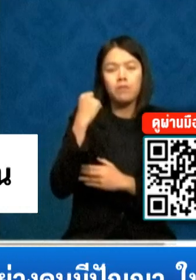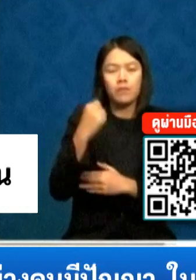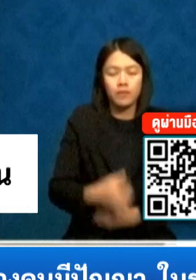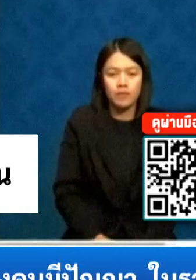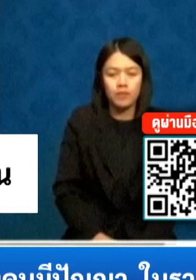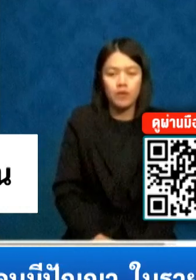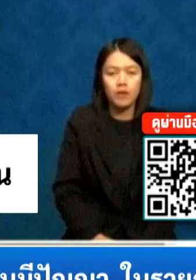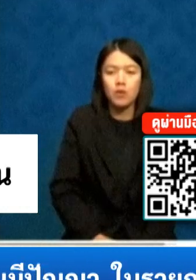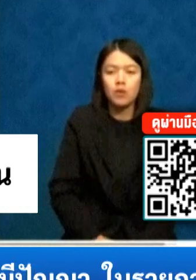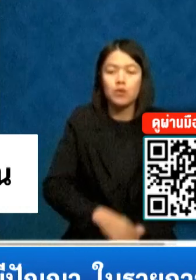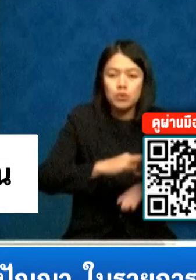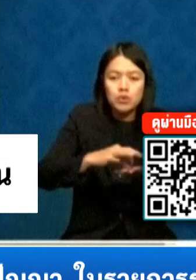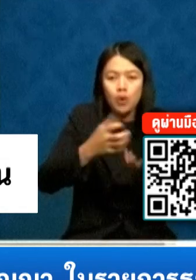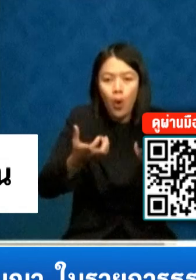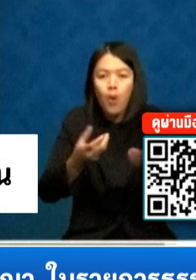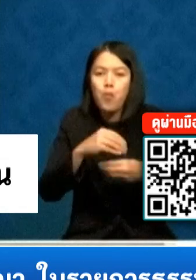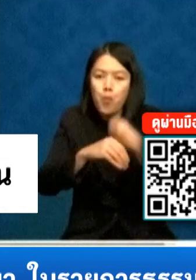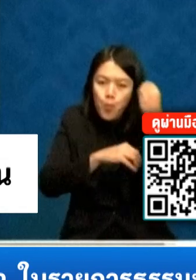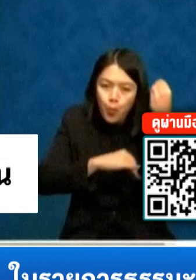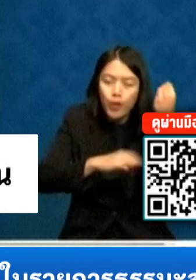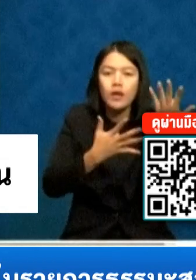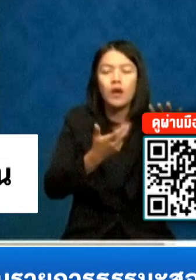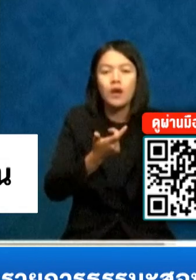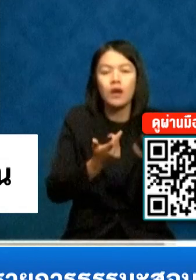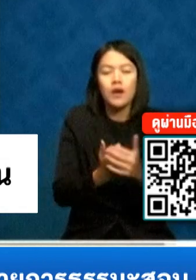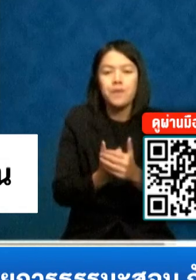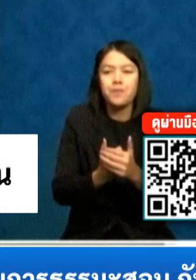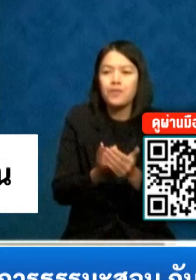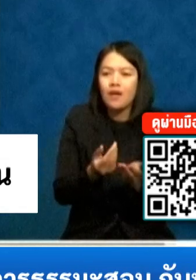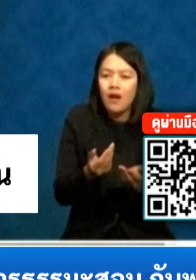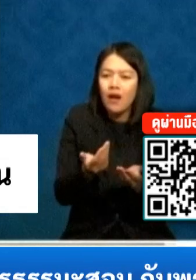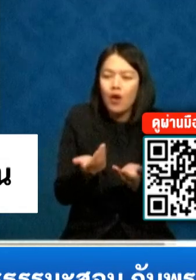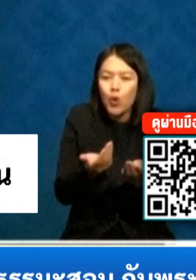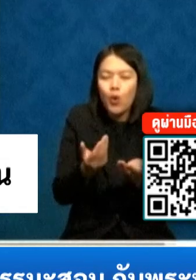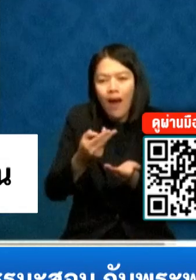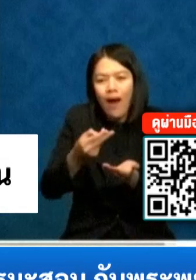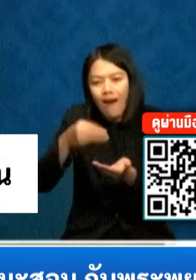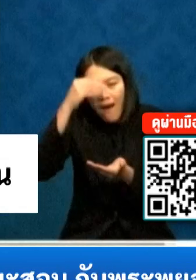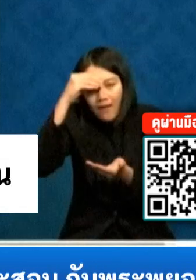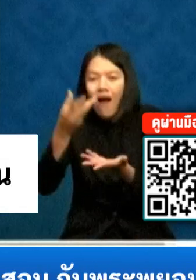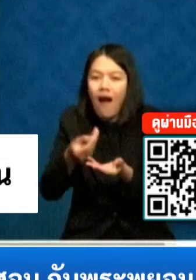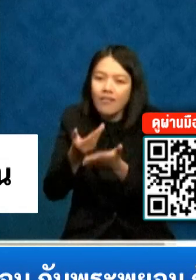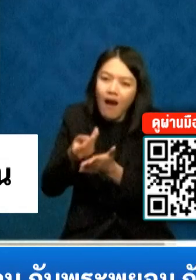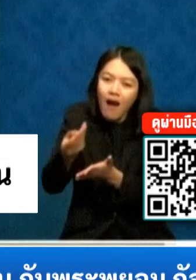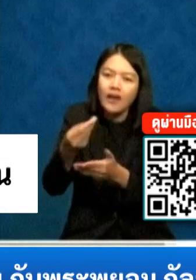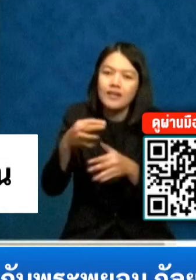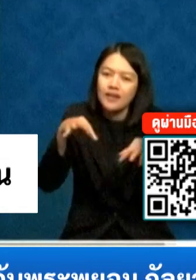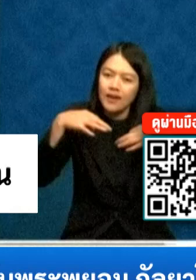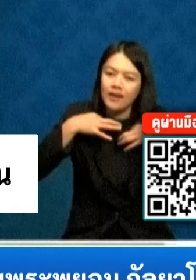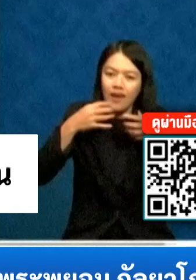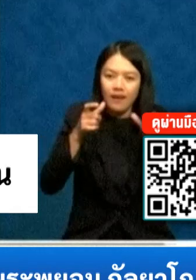เขาจะได้ใช้จ่ายได้ซื้อปุ๋ยได้ให้ลูกให้หลานไปโรงเรียนได้ซื้อเสื้อผ้าได้ซื้อกางเก